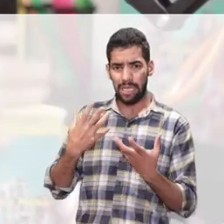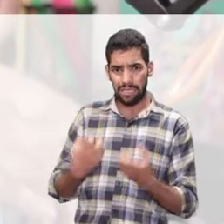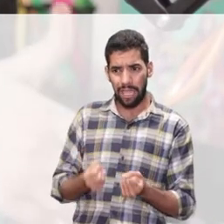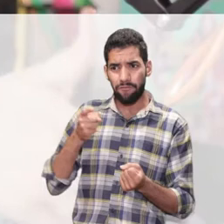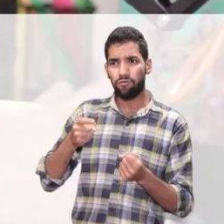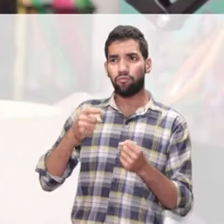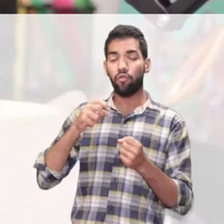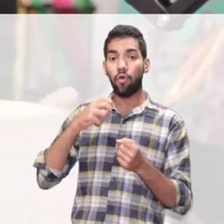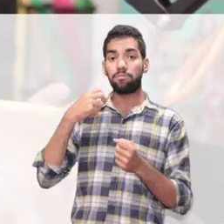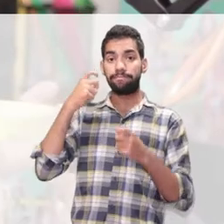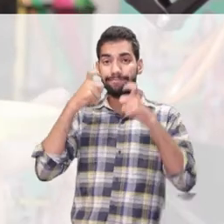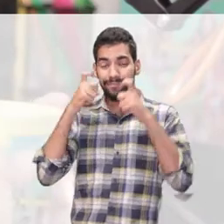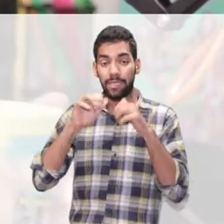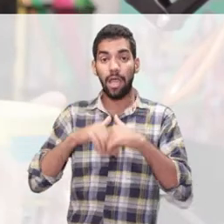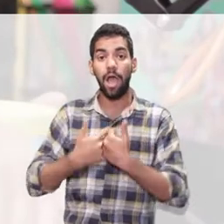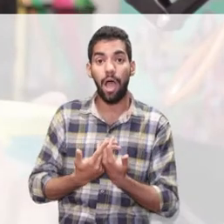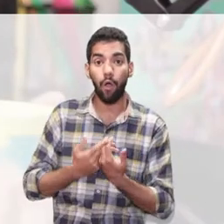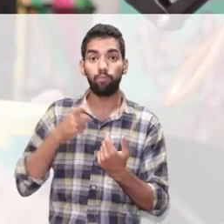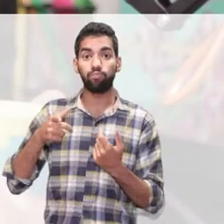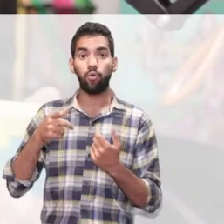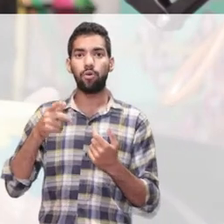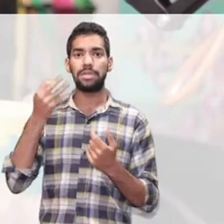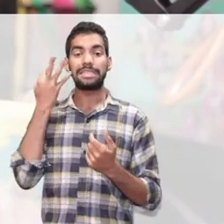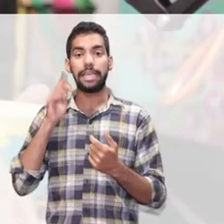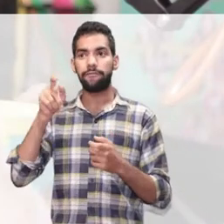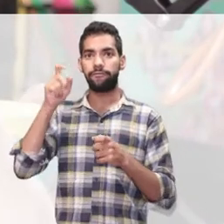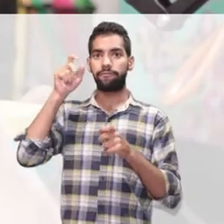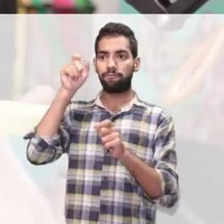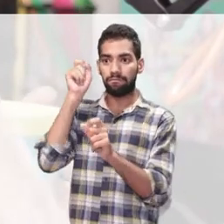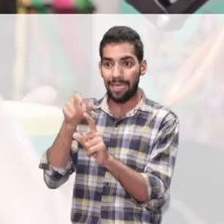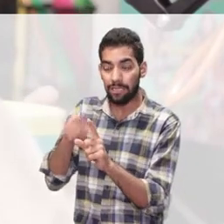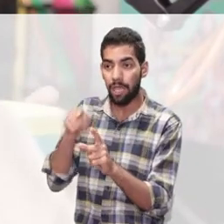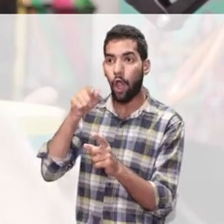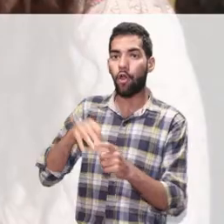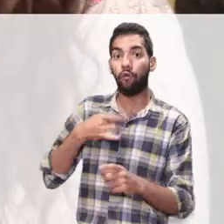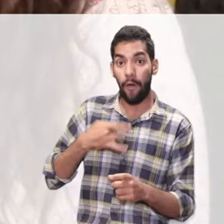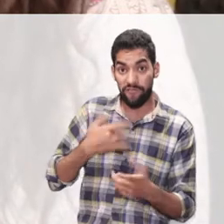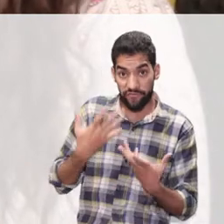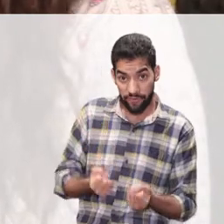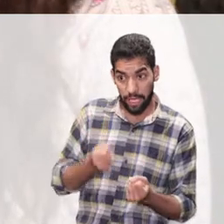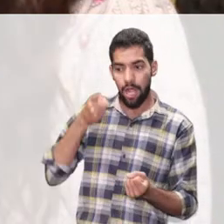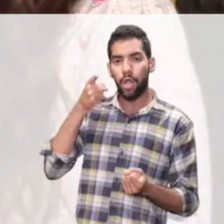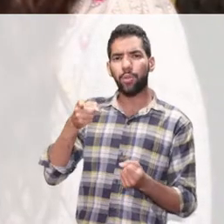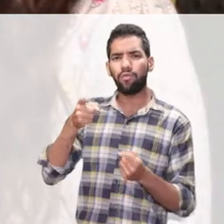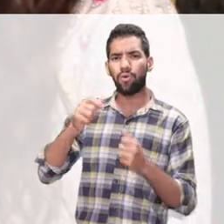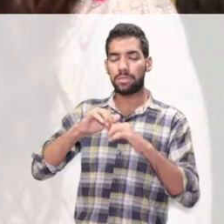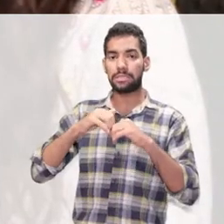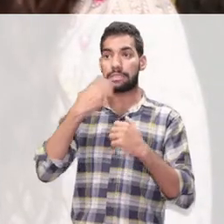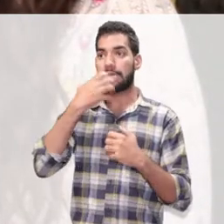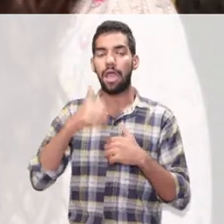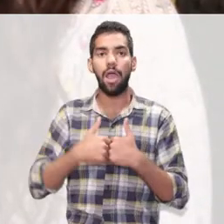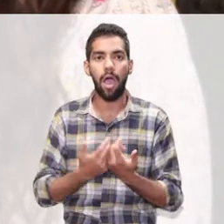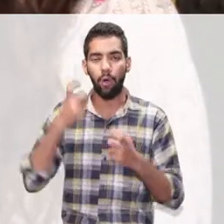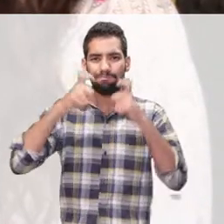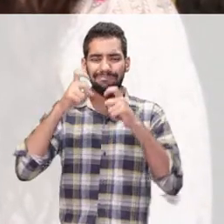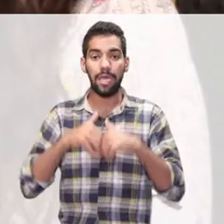घृत द स्टोरी द बिहेव विद मनोज मिश्र क्वेश्चन देखेंगे